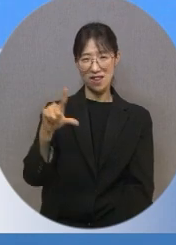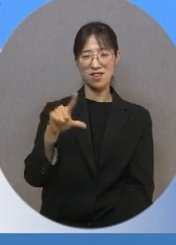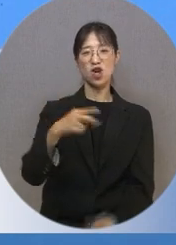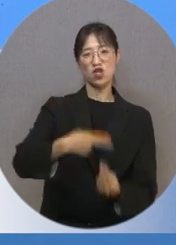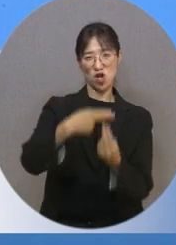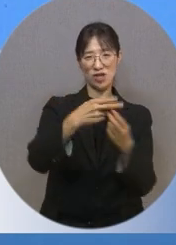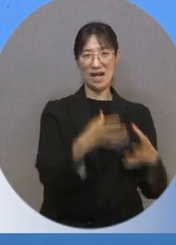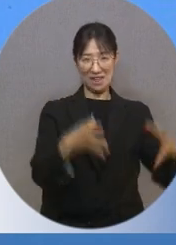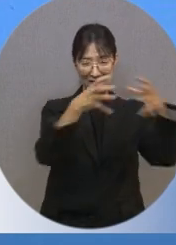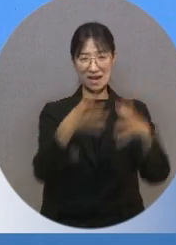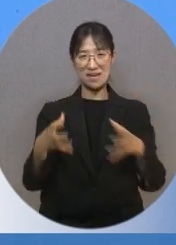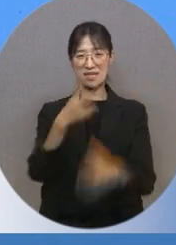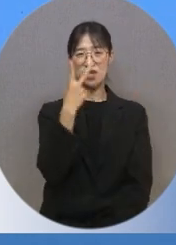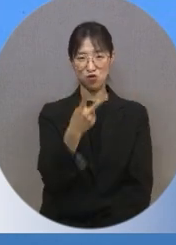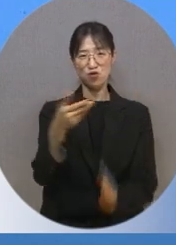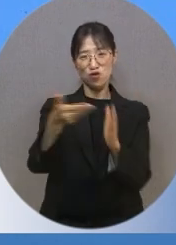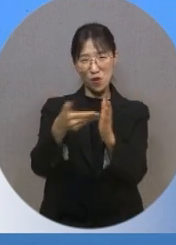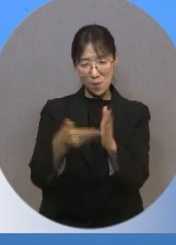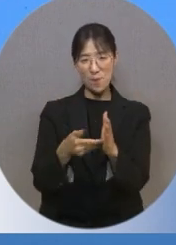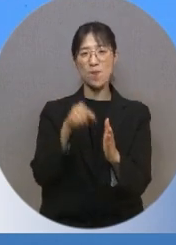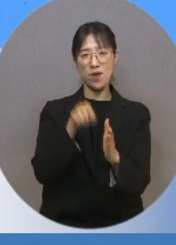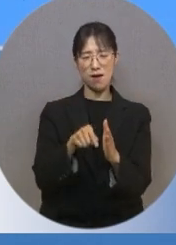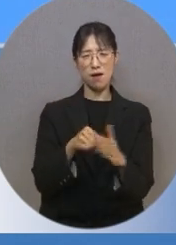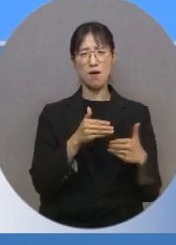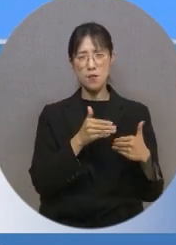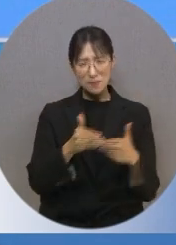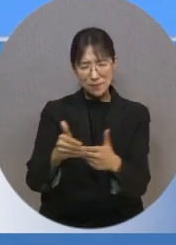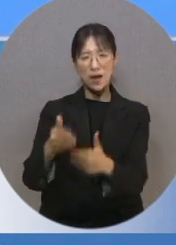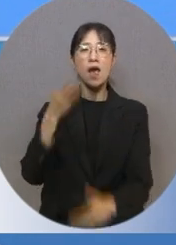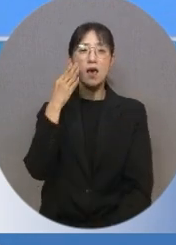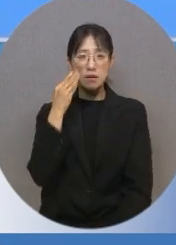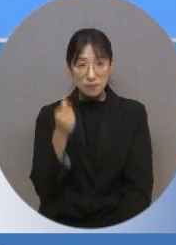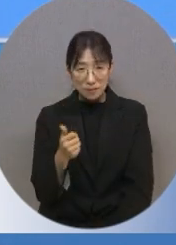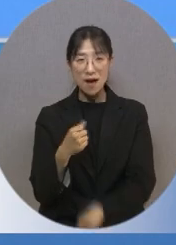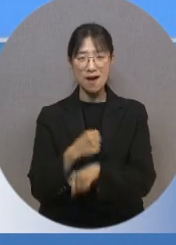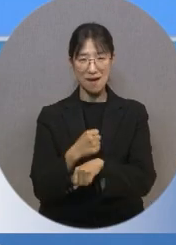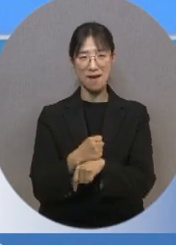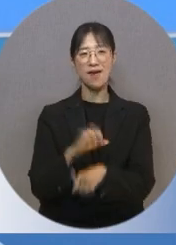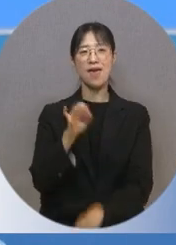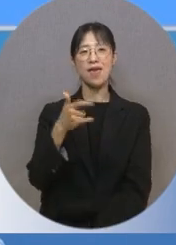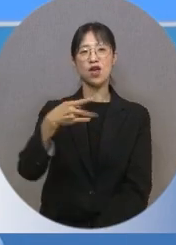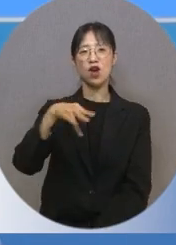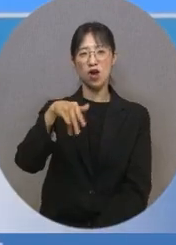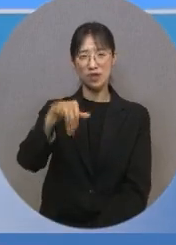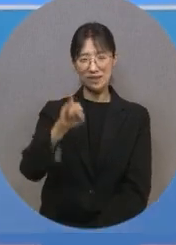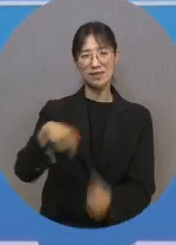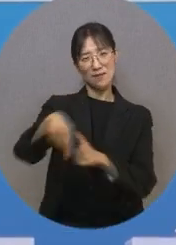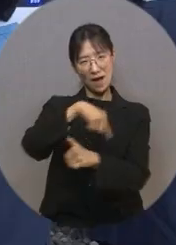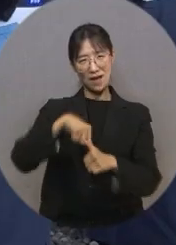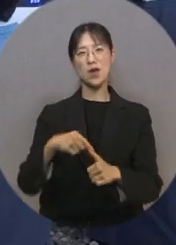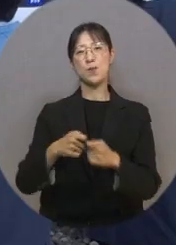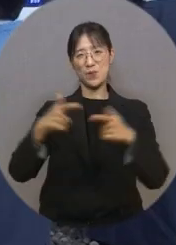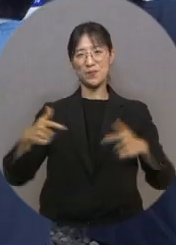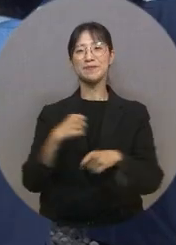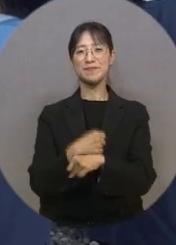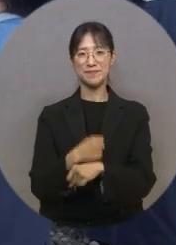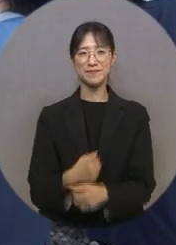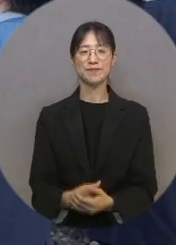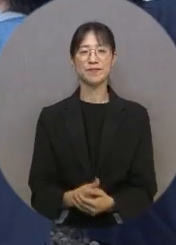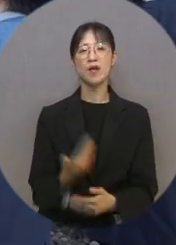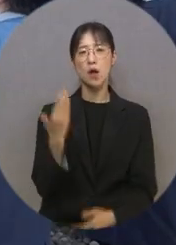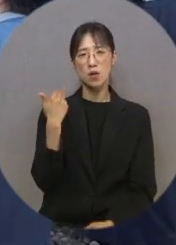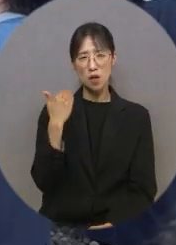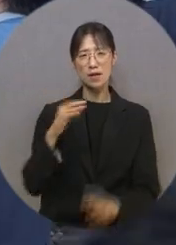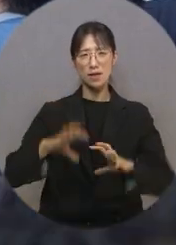2기와 선박 부두를 차질 없이 건설하여 에너지 인프라를 더욱 확충해 나가는 한편, 최근 글로벌